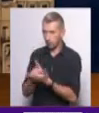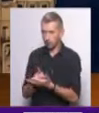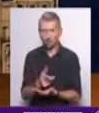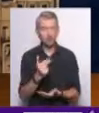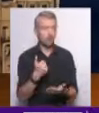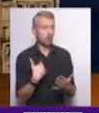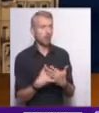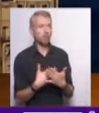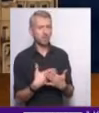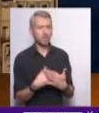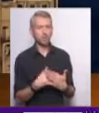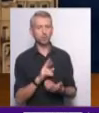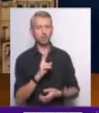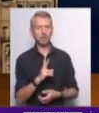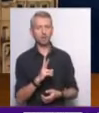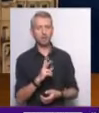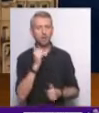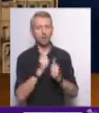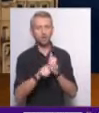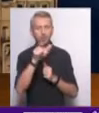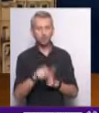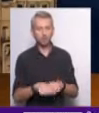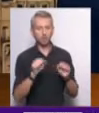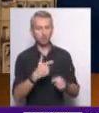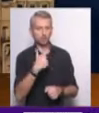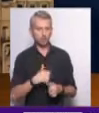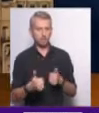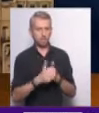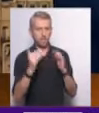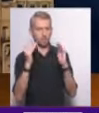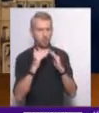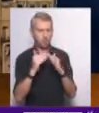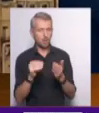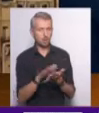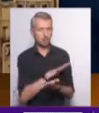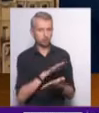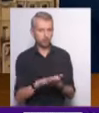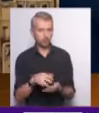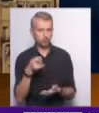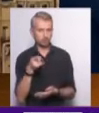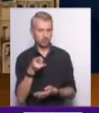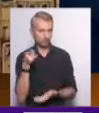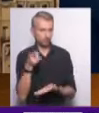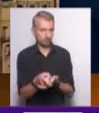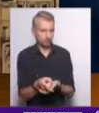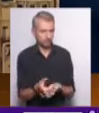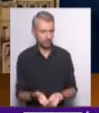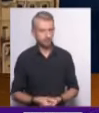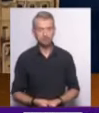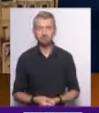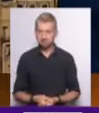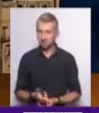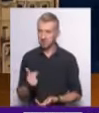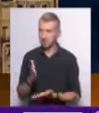До прикладу, як кожна людина може у себе біля дому безкоштовно припаркуватися на стоянці. Так, має